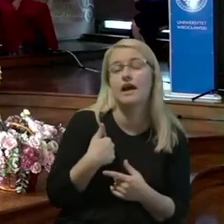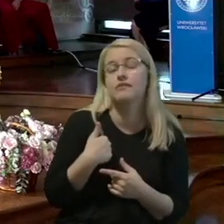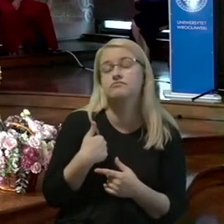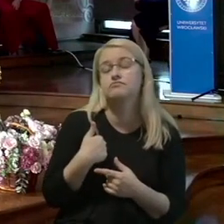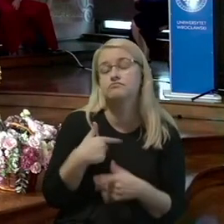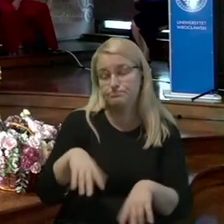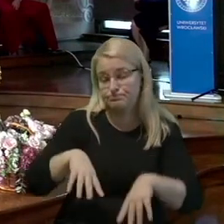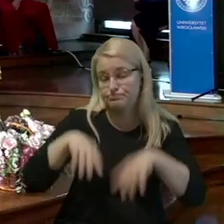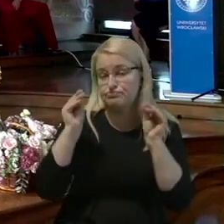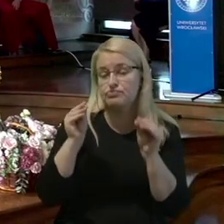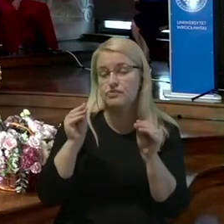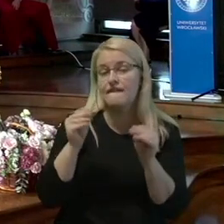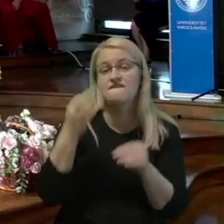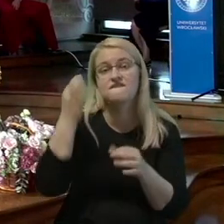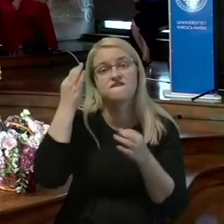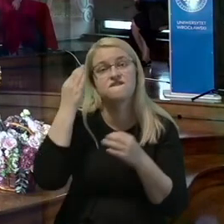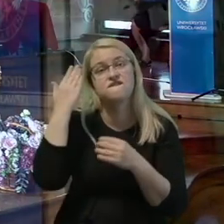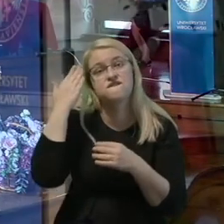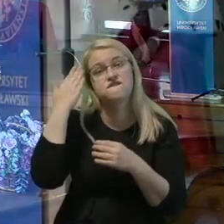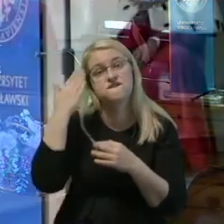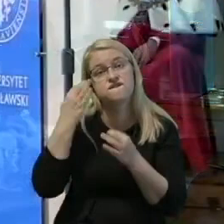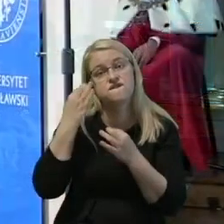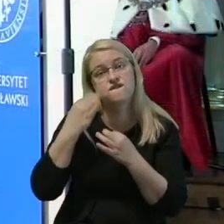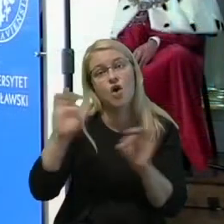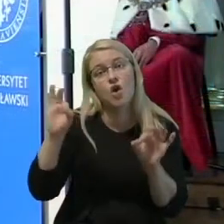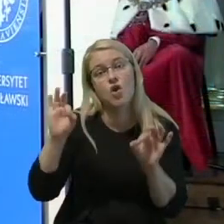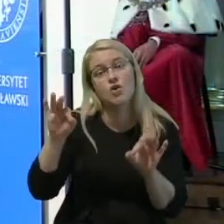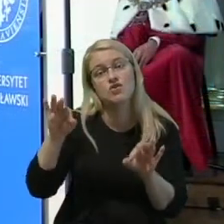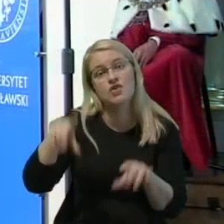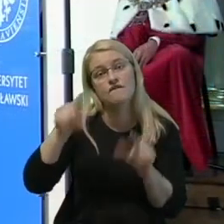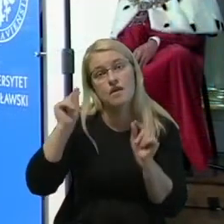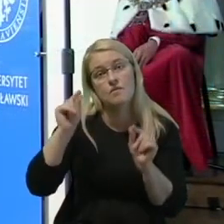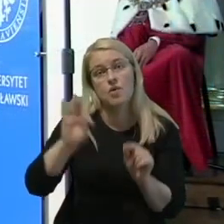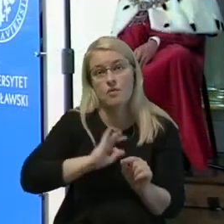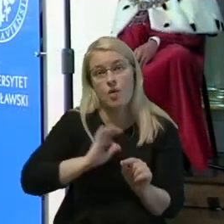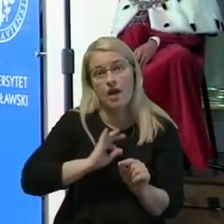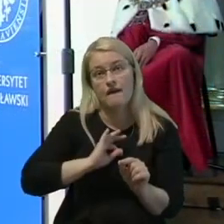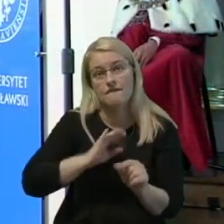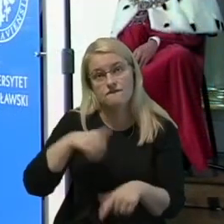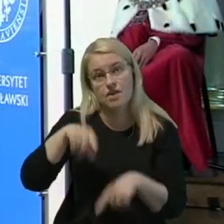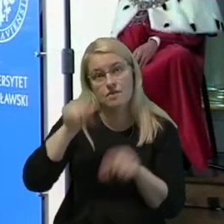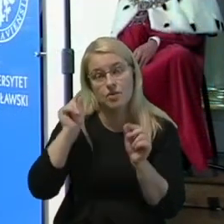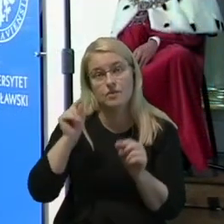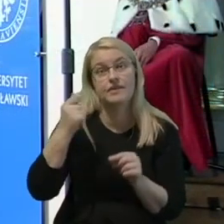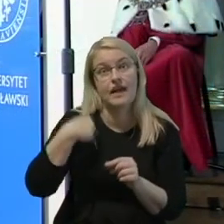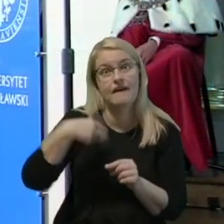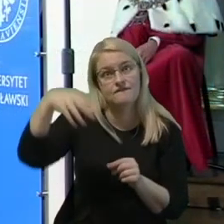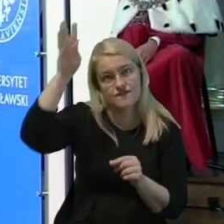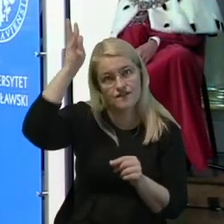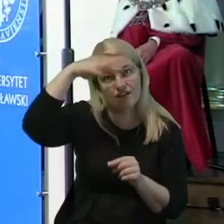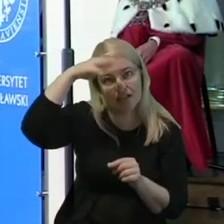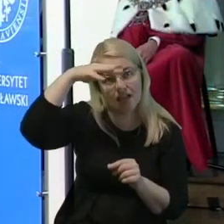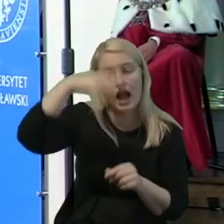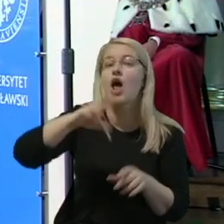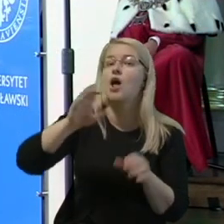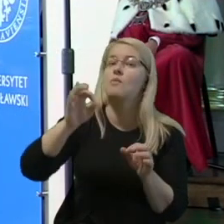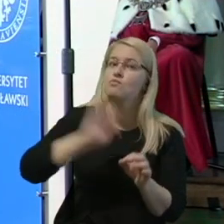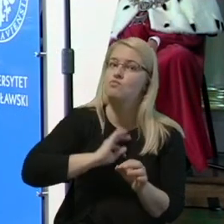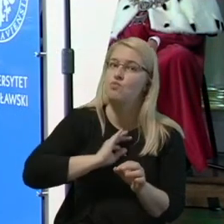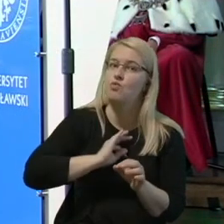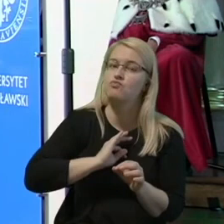wyboru, mojego wyboru. Wybrałem fizykę jako swoją drogę naukową. To szczególna